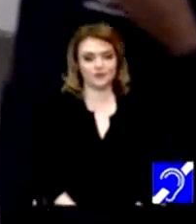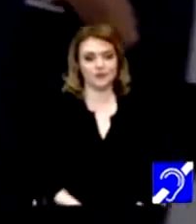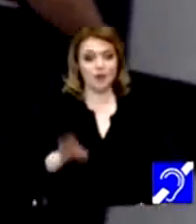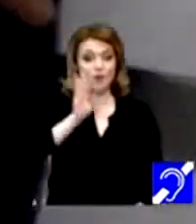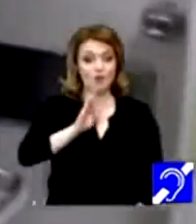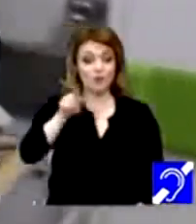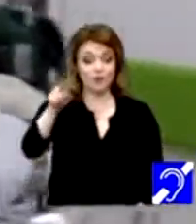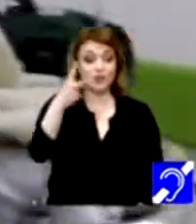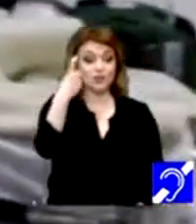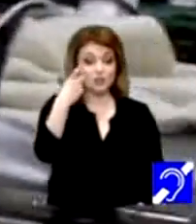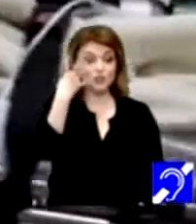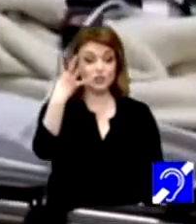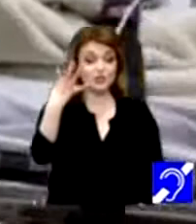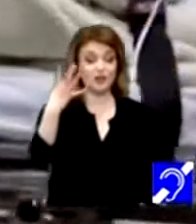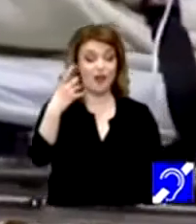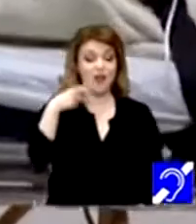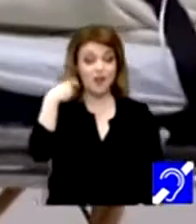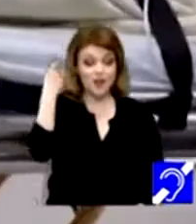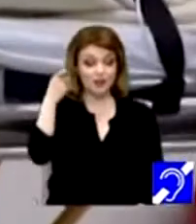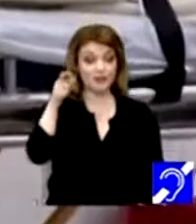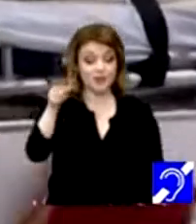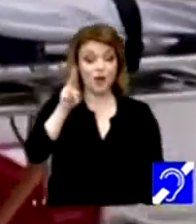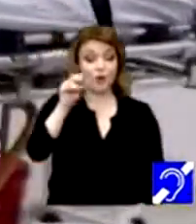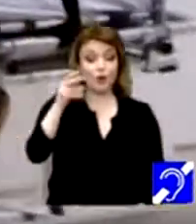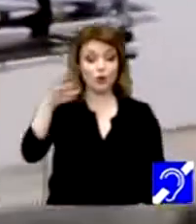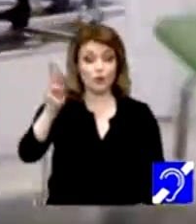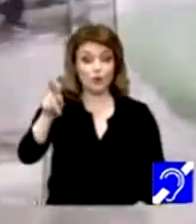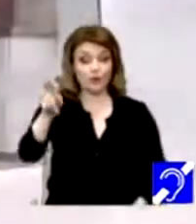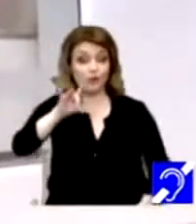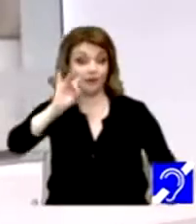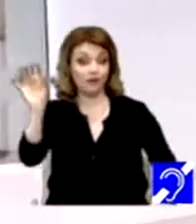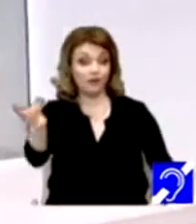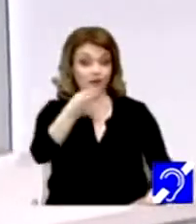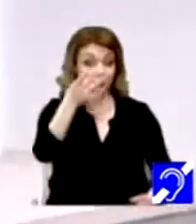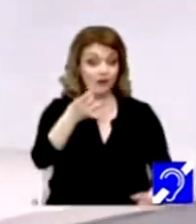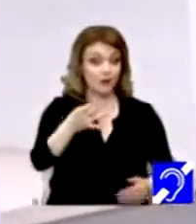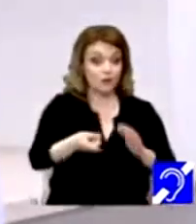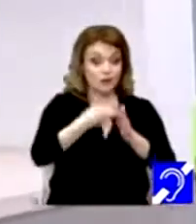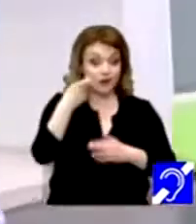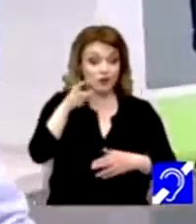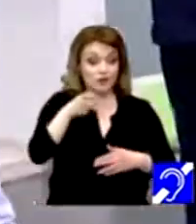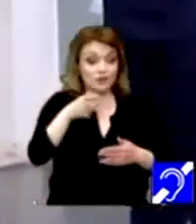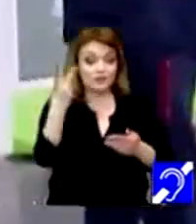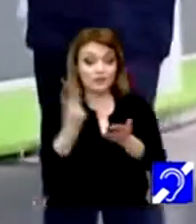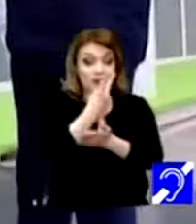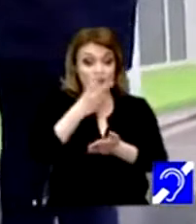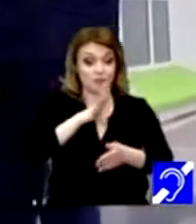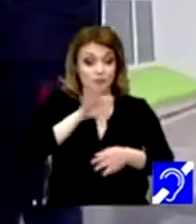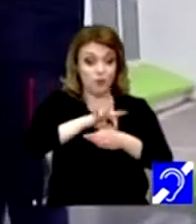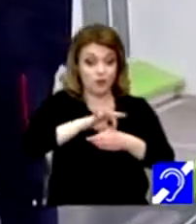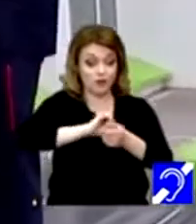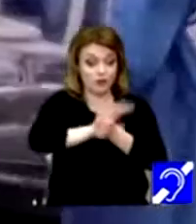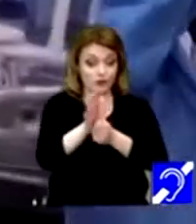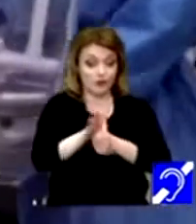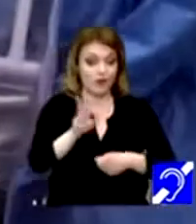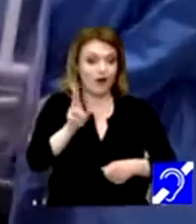O femeie de 104 ani din Columbia a devenit foarte cunoscută după ce a supraviețuit de două ori infecției de COVID. Cum a